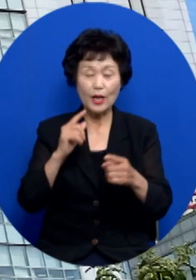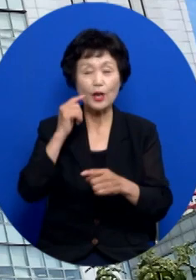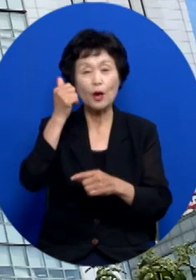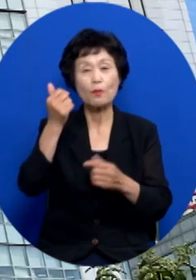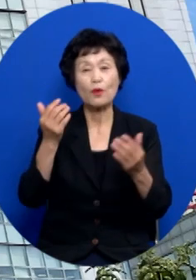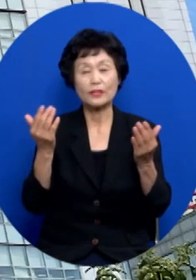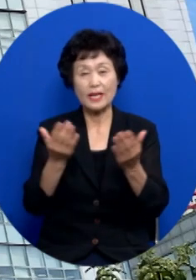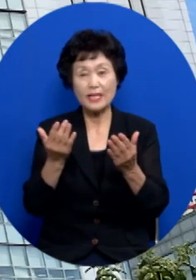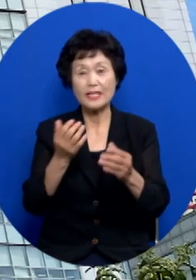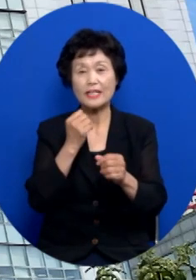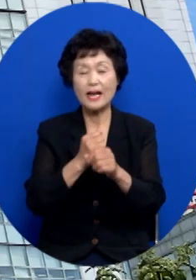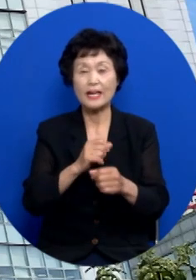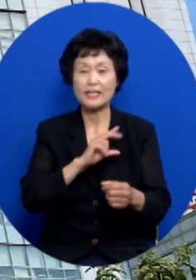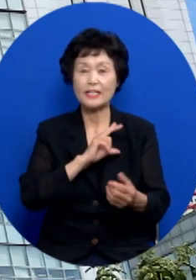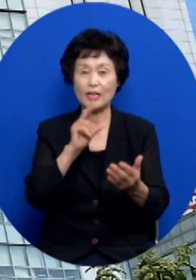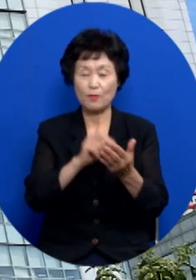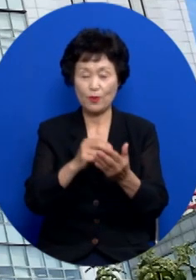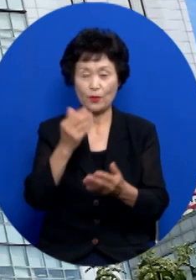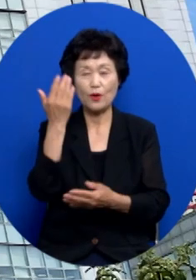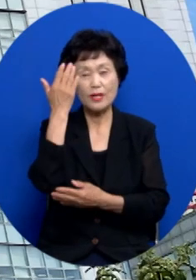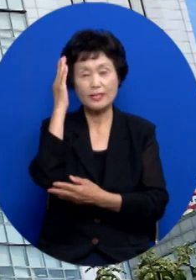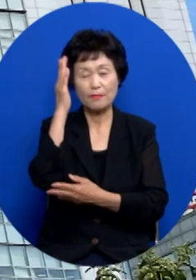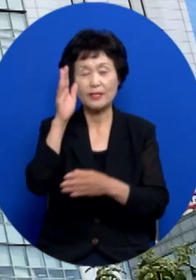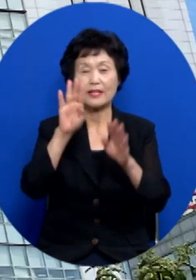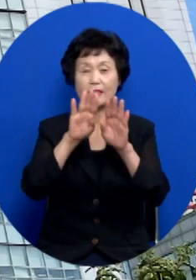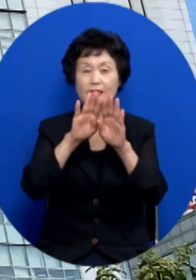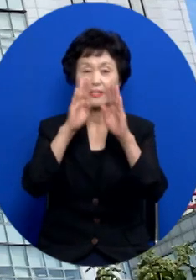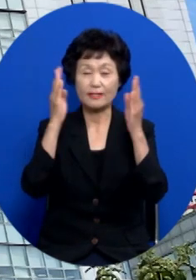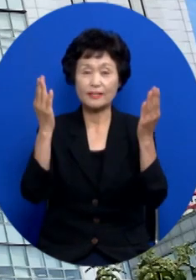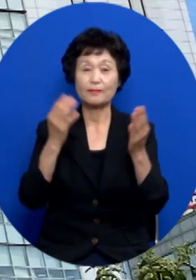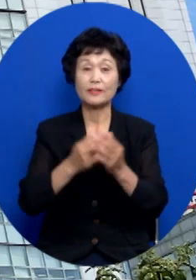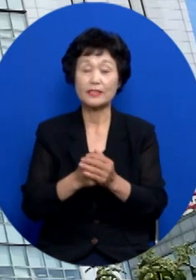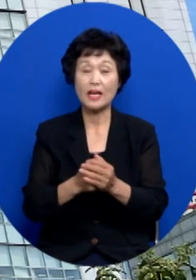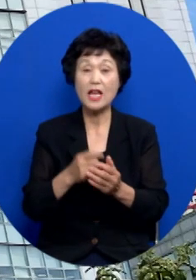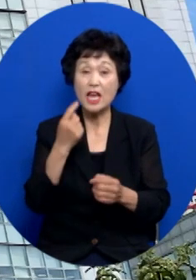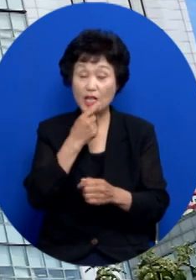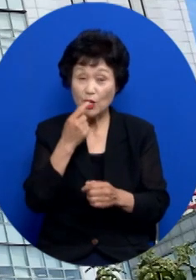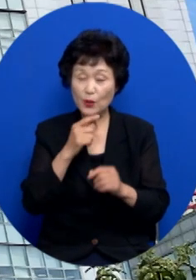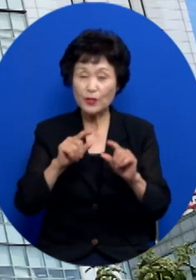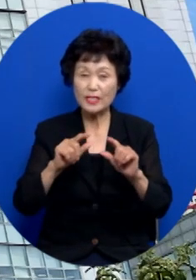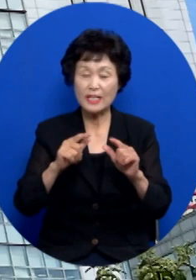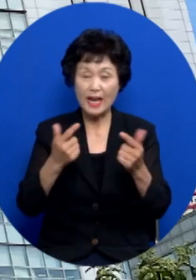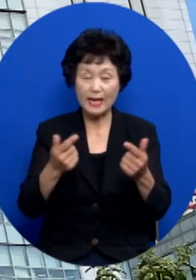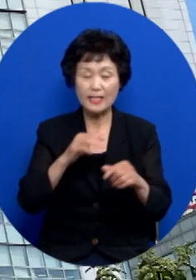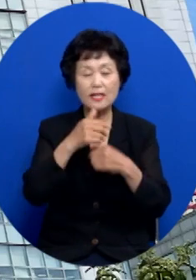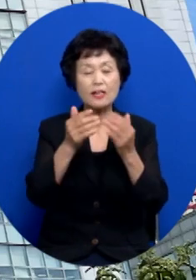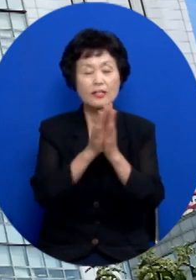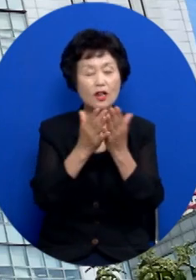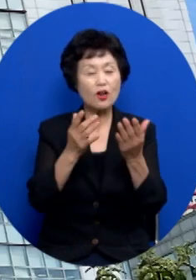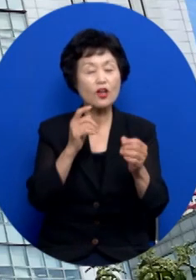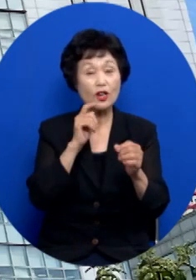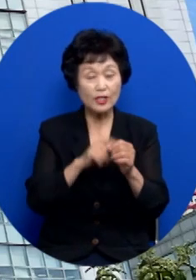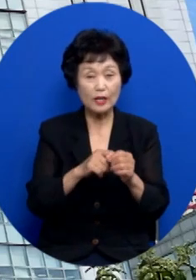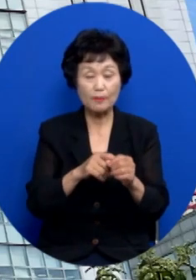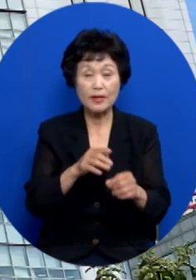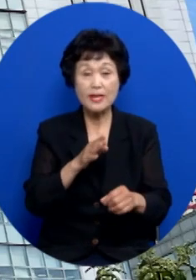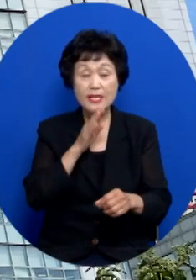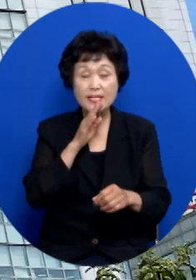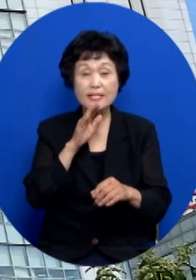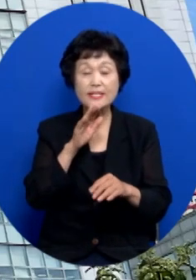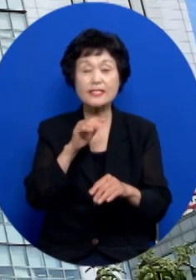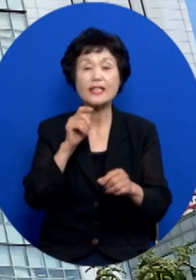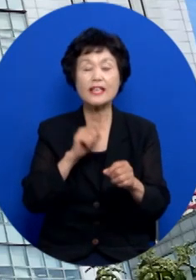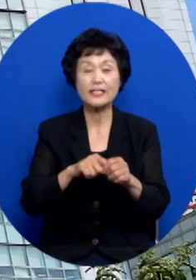진행합니다. 하이미션 윤인규 대표는 인위적 프로그램이나 이론 형태가 아닌 철저히 성경적이며 실제적인 강의가 될